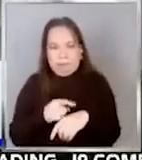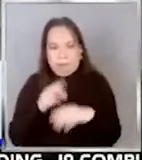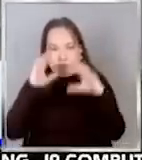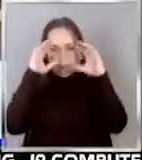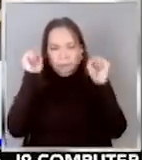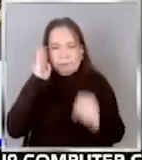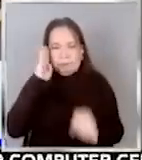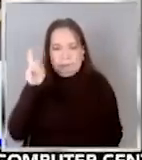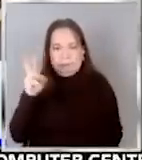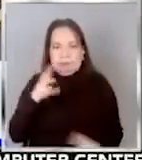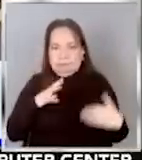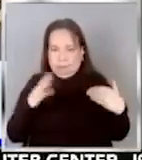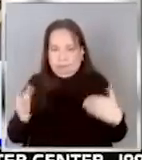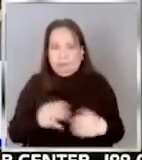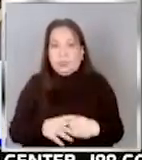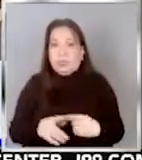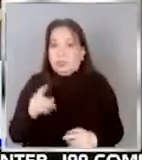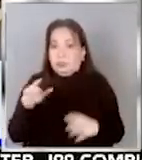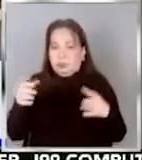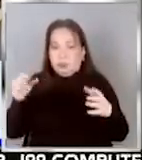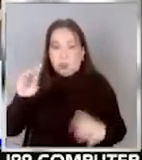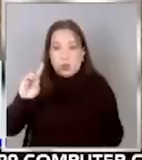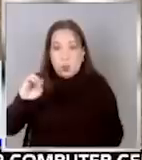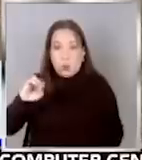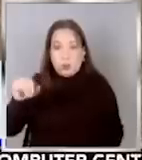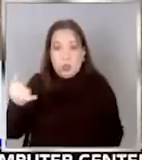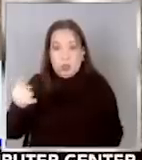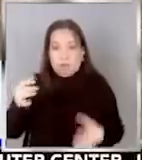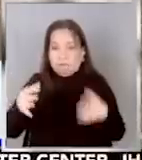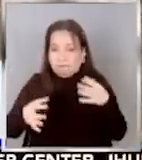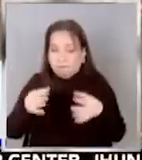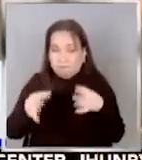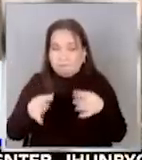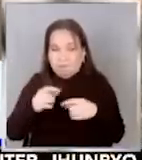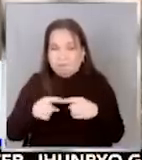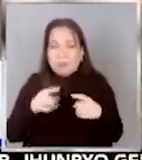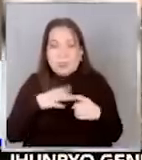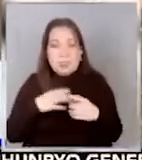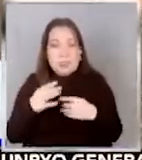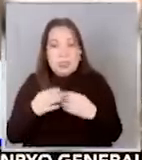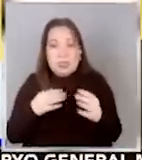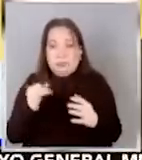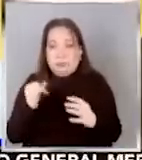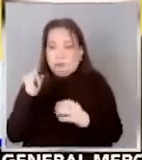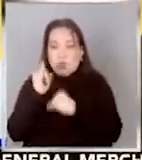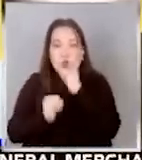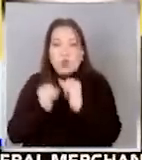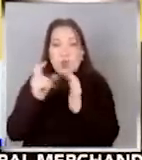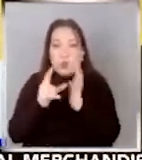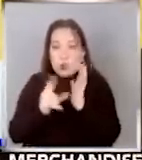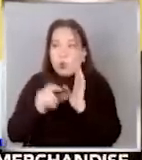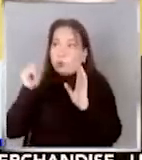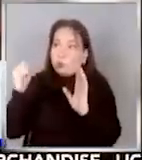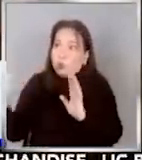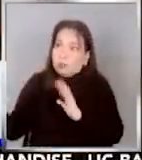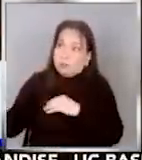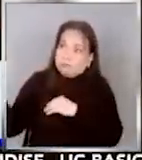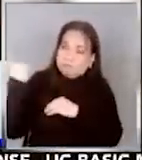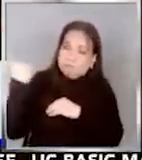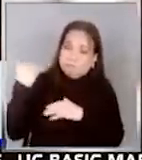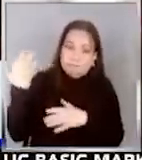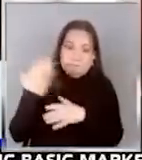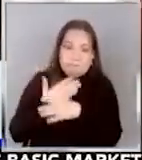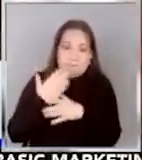of Justice, sa ilalim daw ng international law, pwede lang makialam ang tagalabas gaya ng ICC kung talagang wala